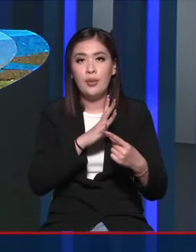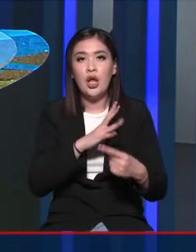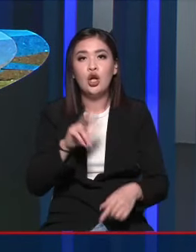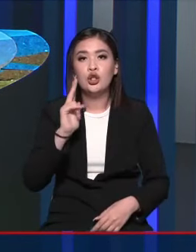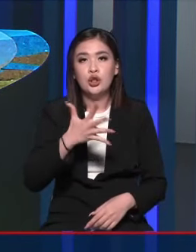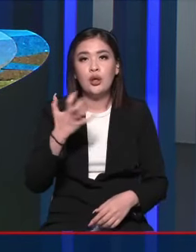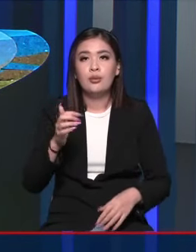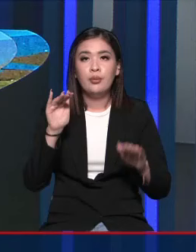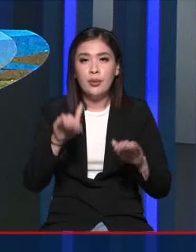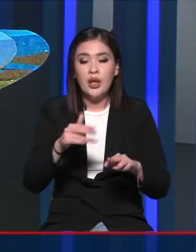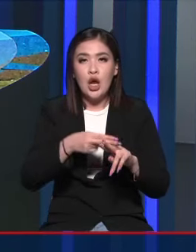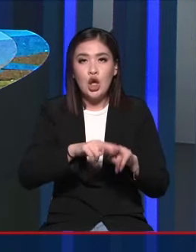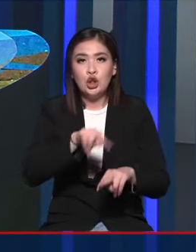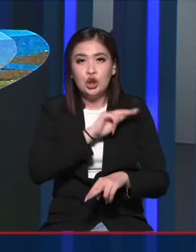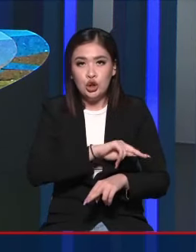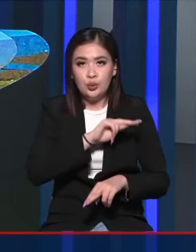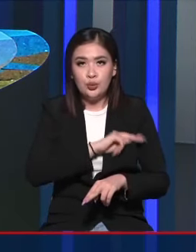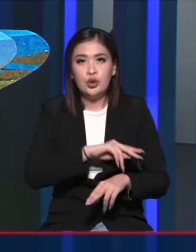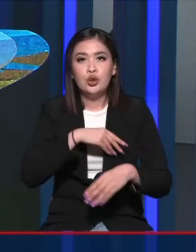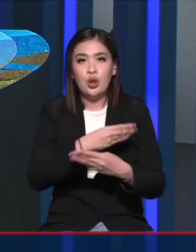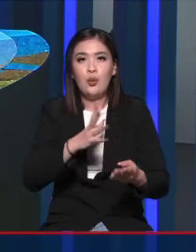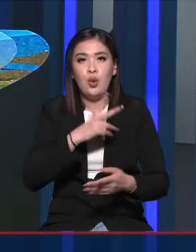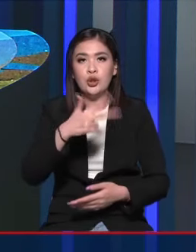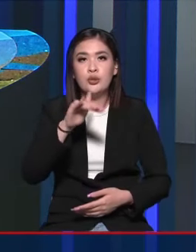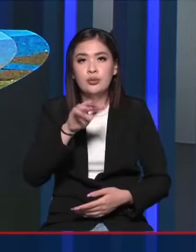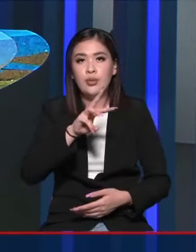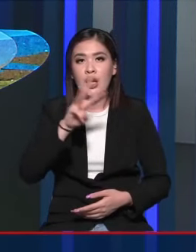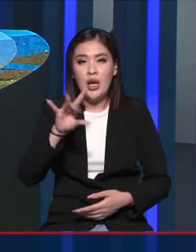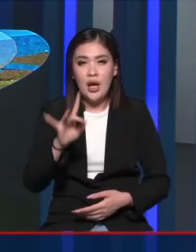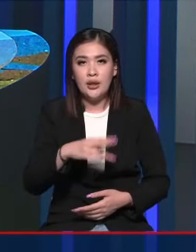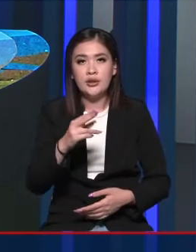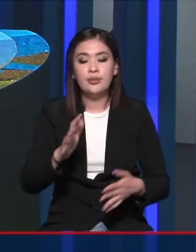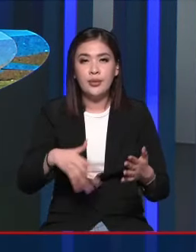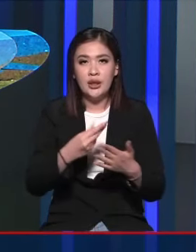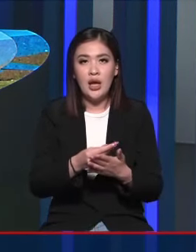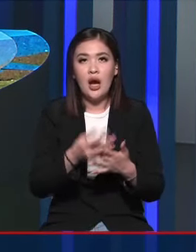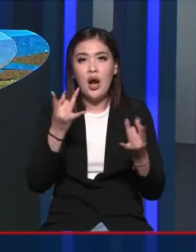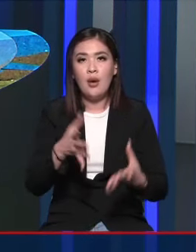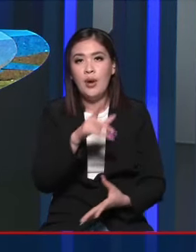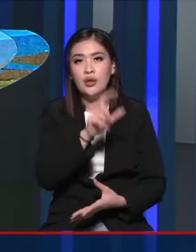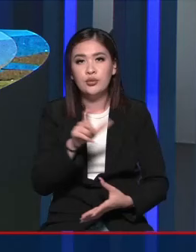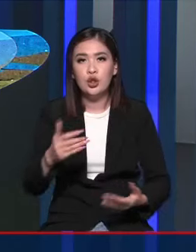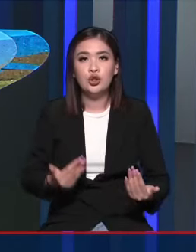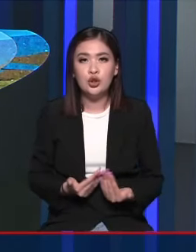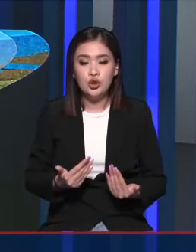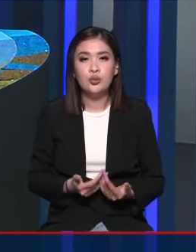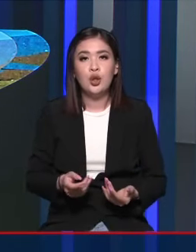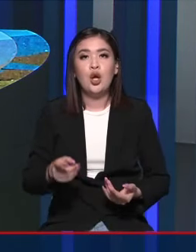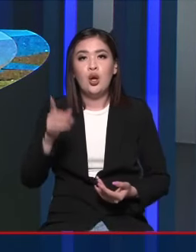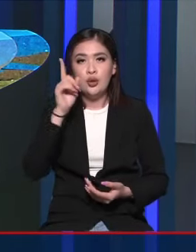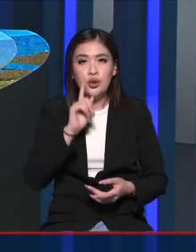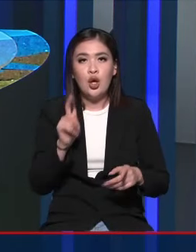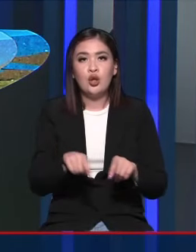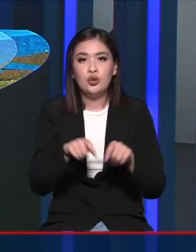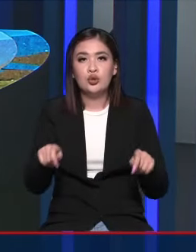мың жұмыс орны ашылып, 30 миллиард теңгенің өнімі өндіріліпті. Қарапайым тұрғындардың тұрмысын түзеп, кәсіп ашуына мүмкіндік